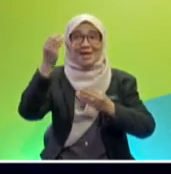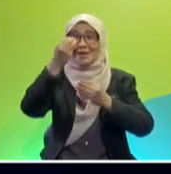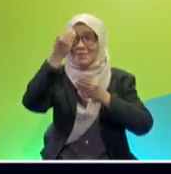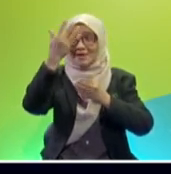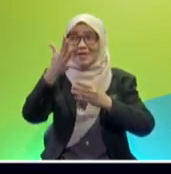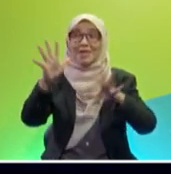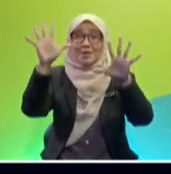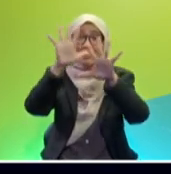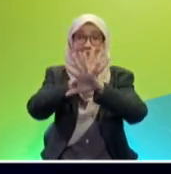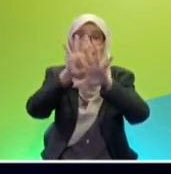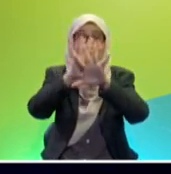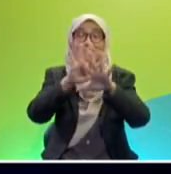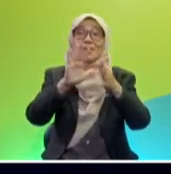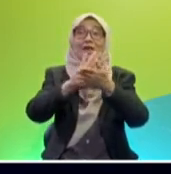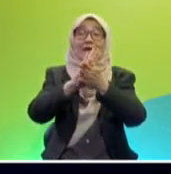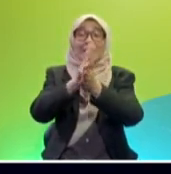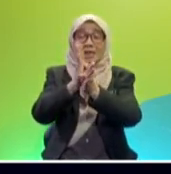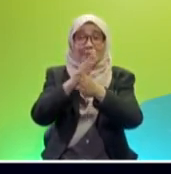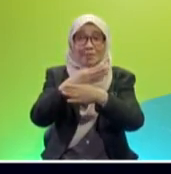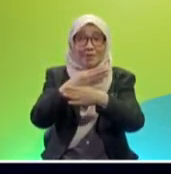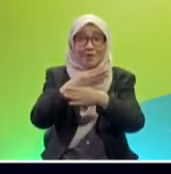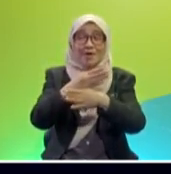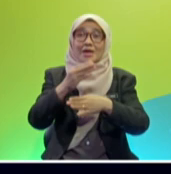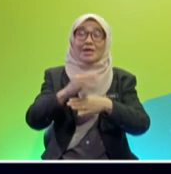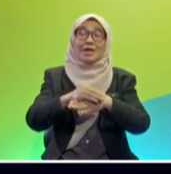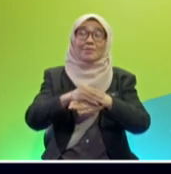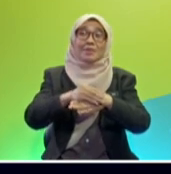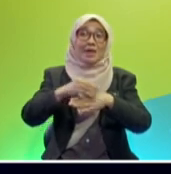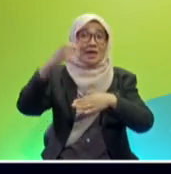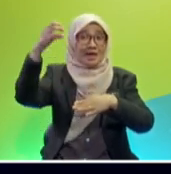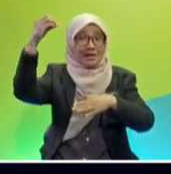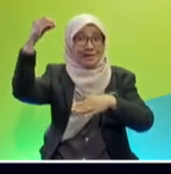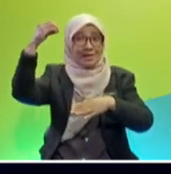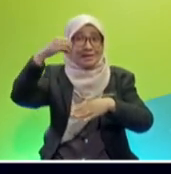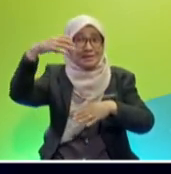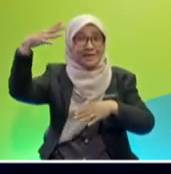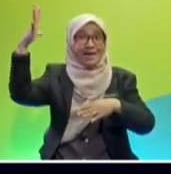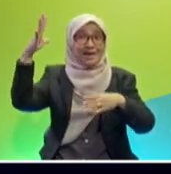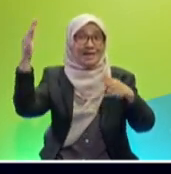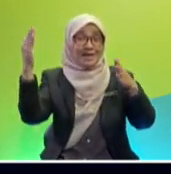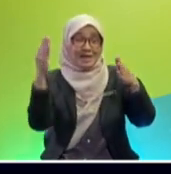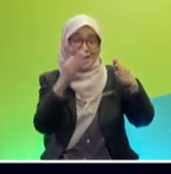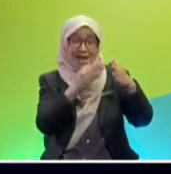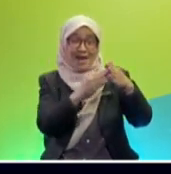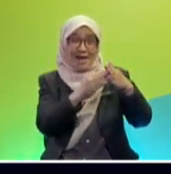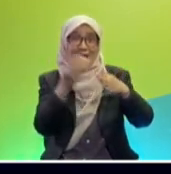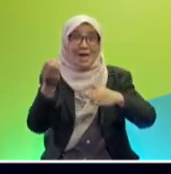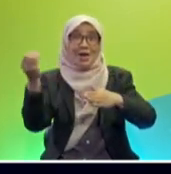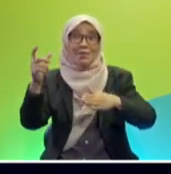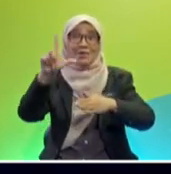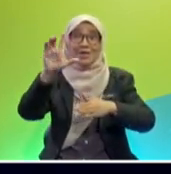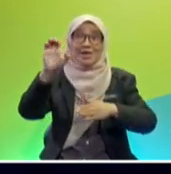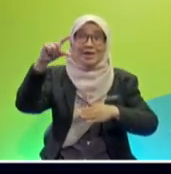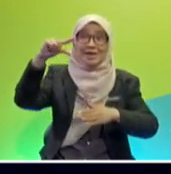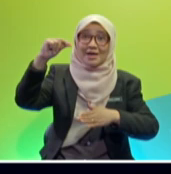Bayang-bayang terbentuk kerana cahaya dihalang objek legap. Oh, objek legap.